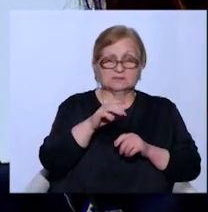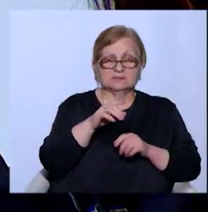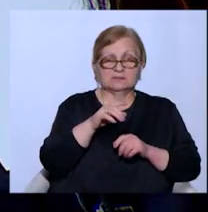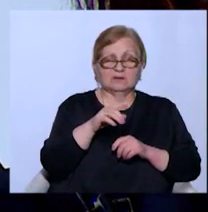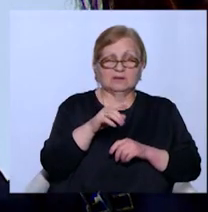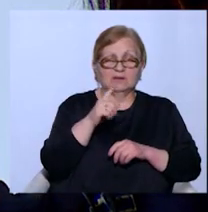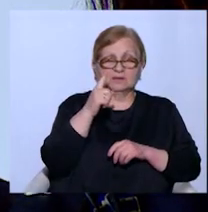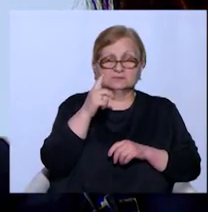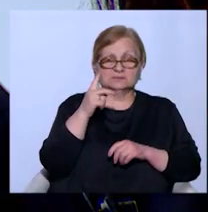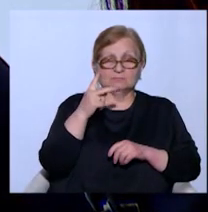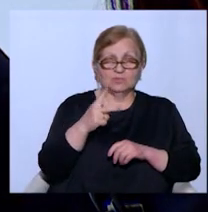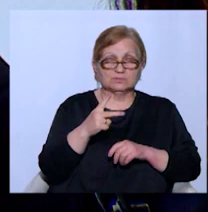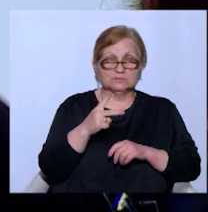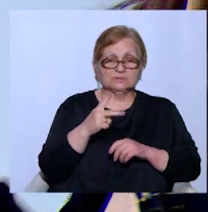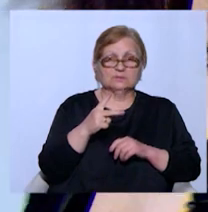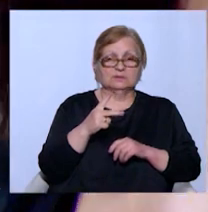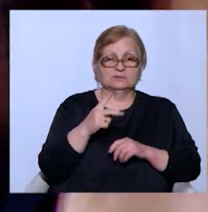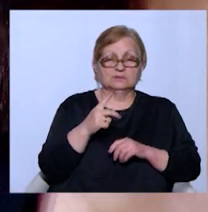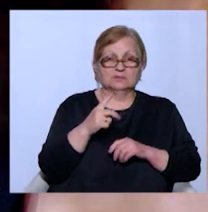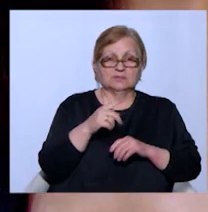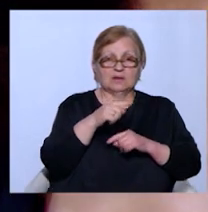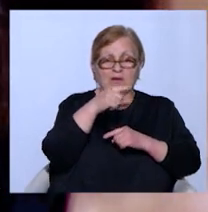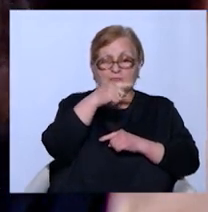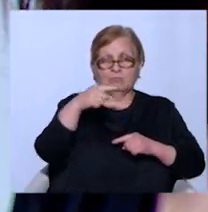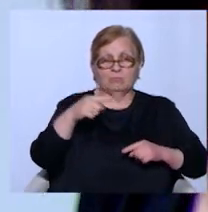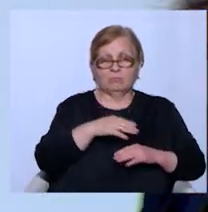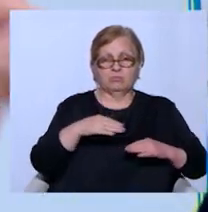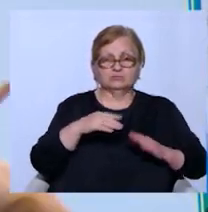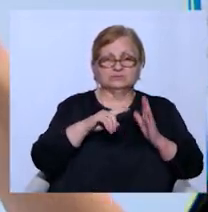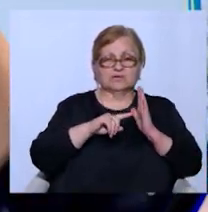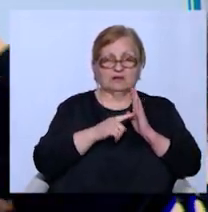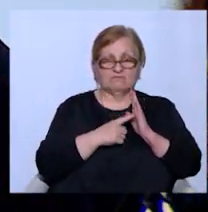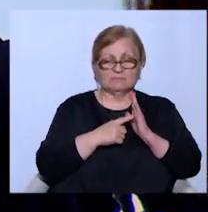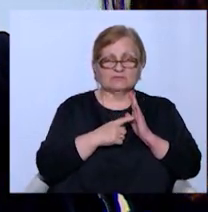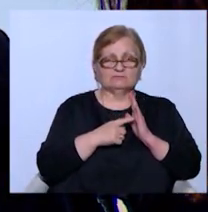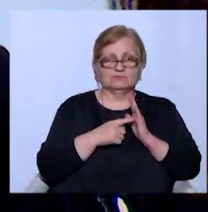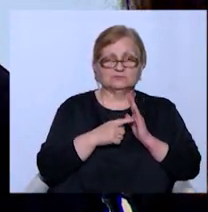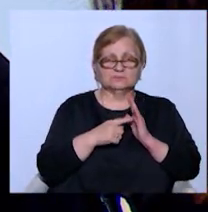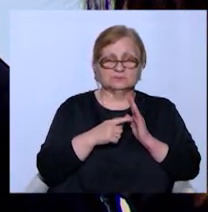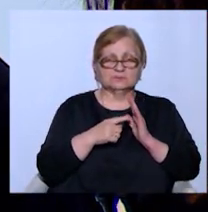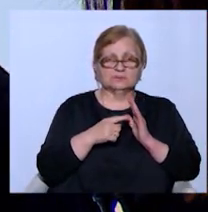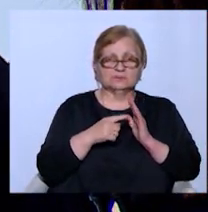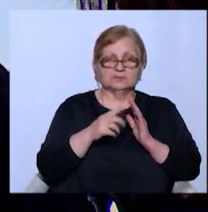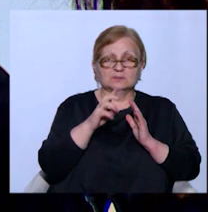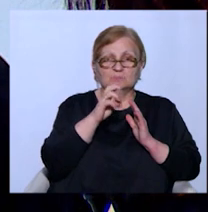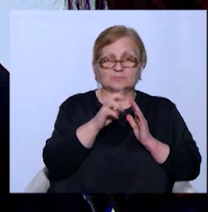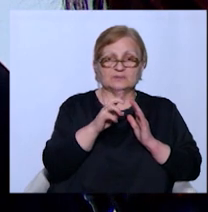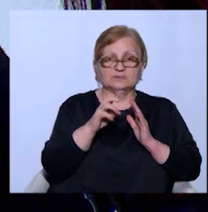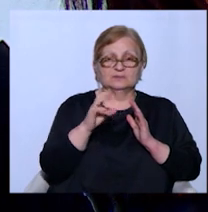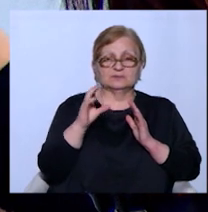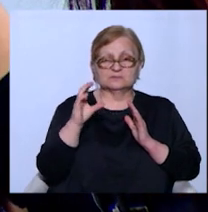გამოსათვლელი ფორმულა. 1/2 ფუძეების ჯამი გავამრავლოთ სიმაღლეზე. 1/2